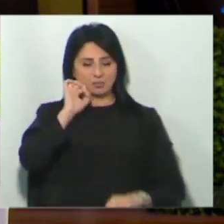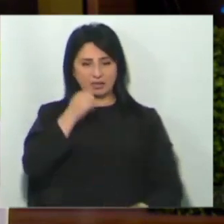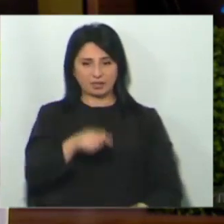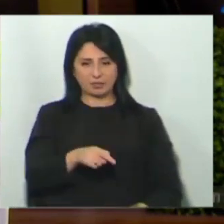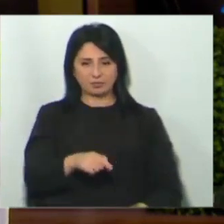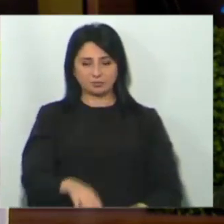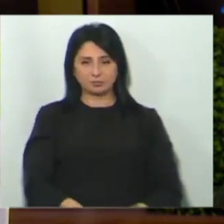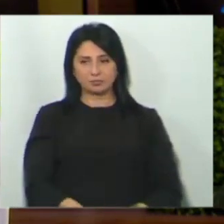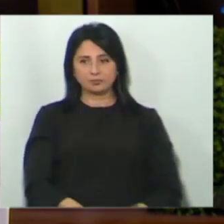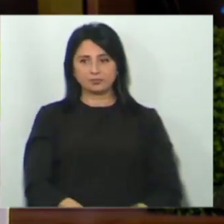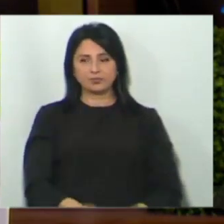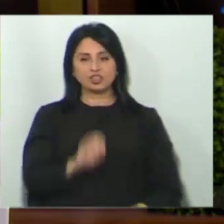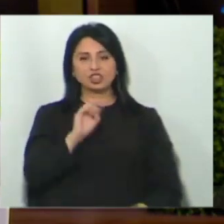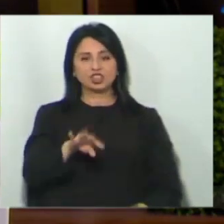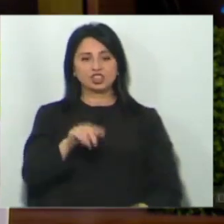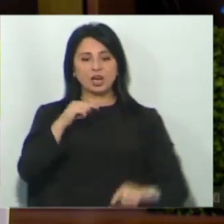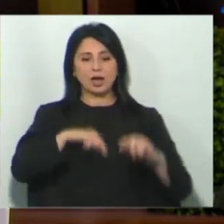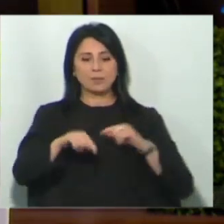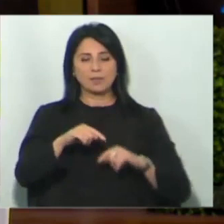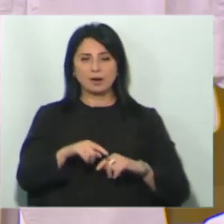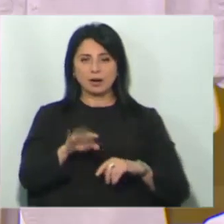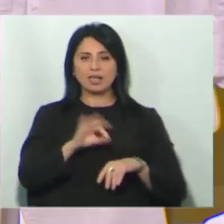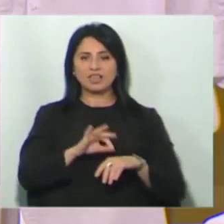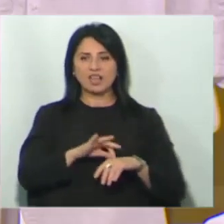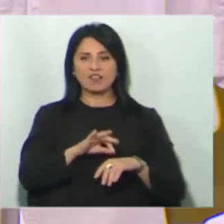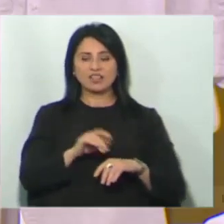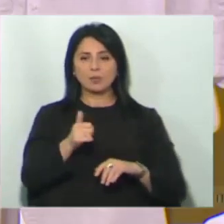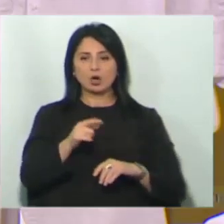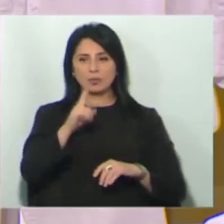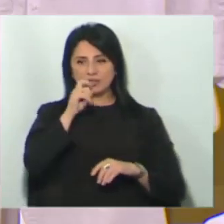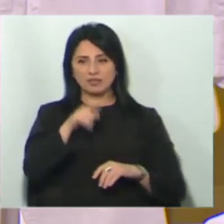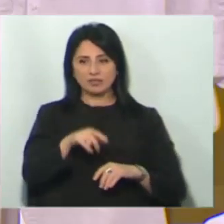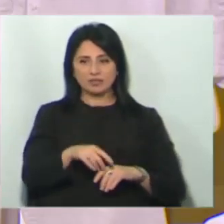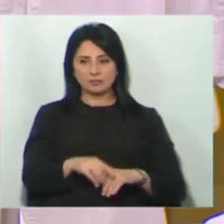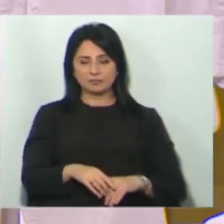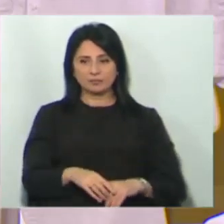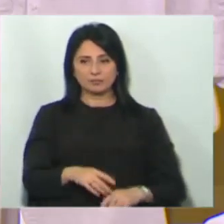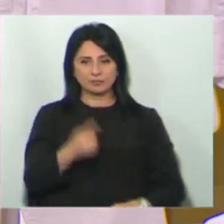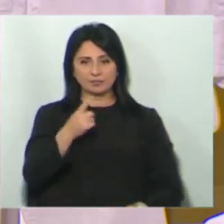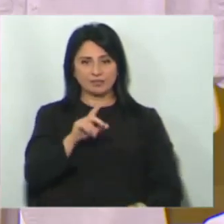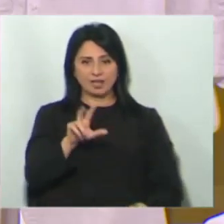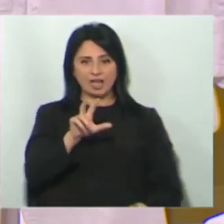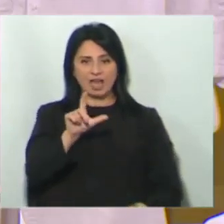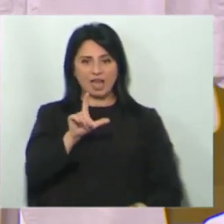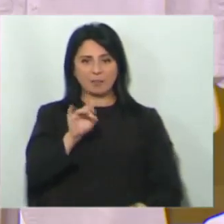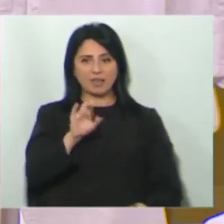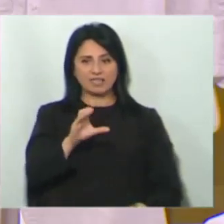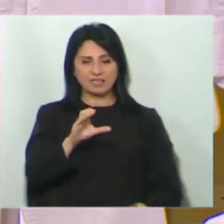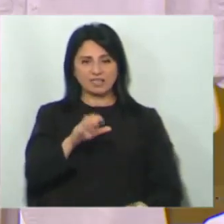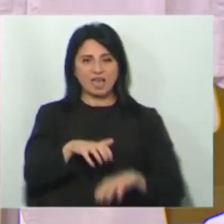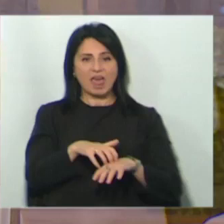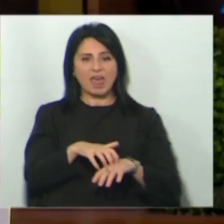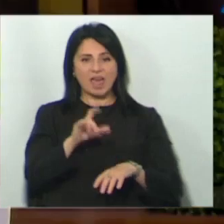ამ რომელი დაავადებები მწოდება, მოდით მოკლედ უთხრათ მაყურებელს. Პირველი ჰერპესი. ჰერპესი?